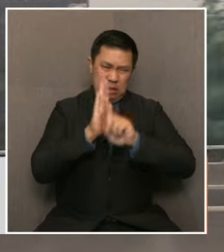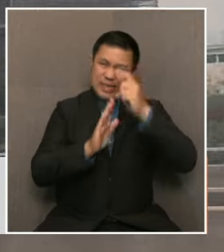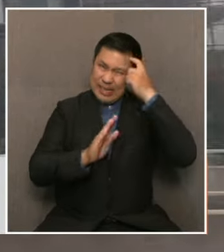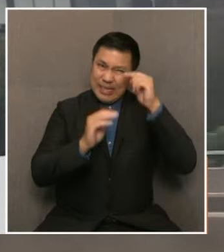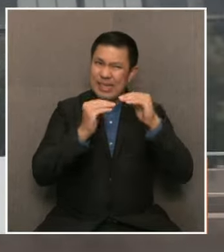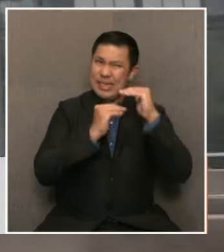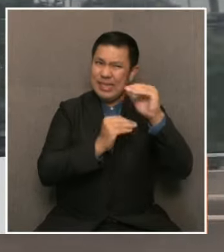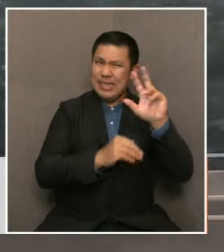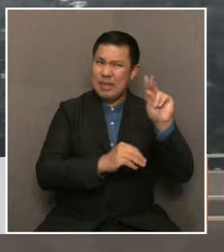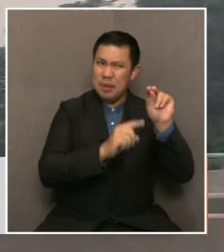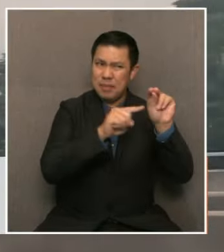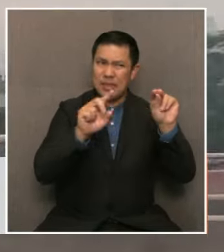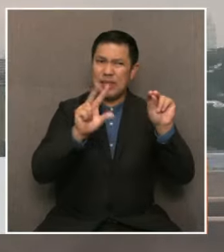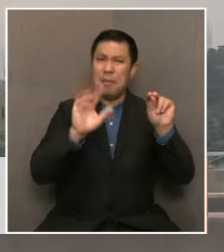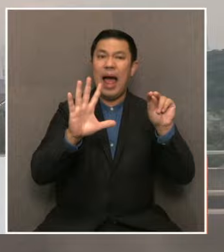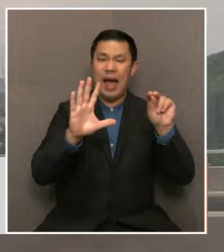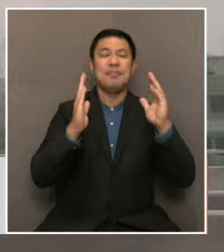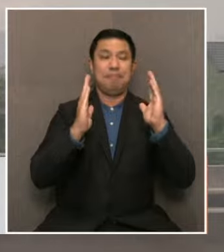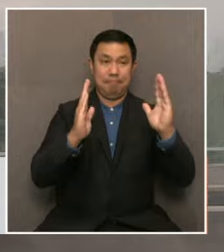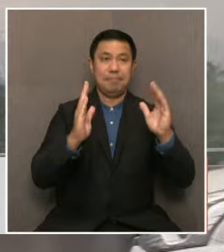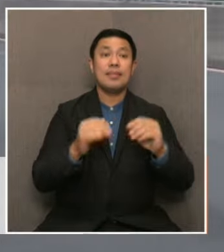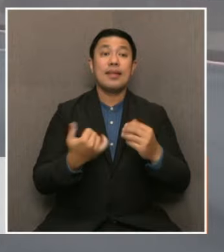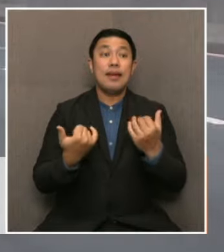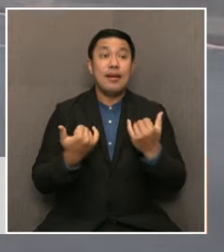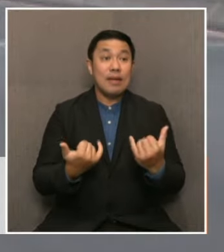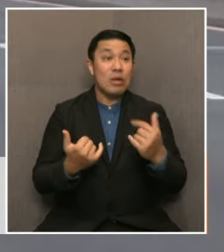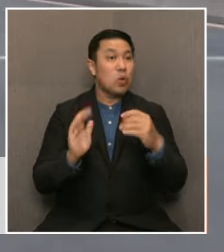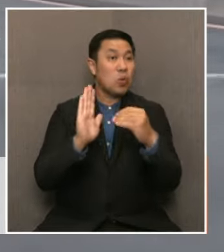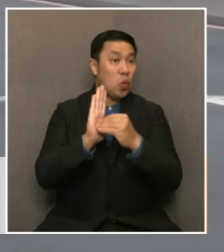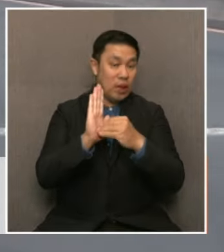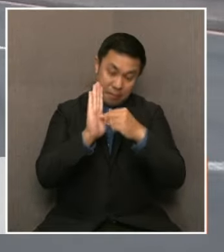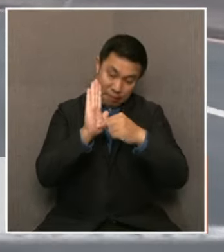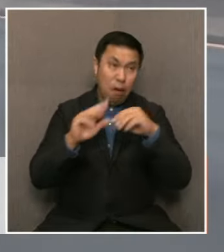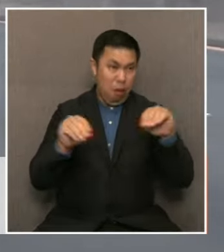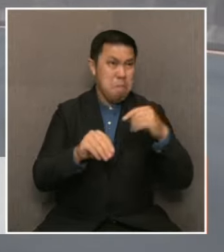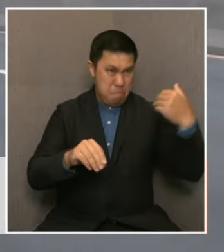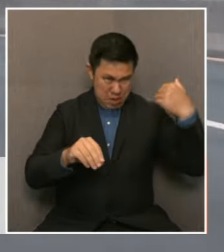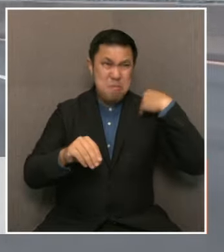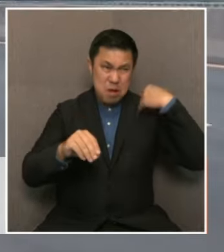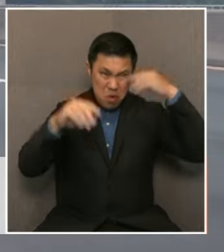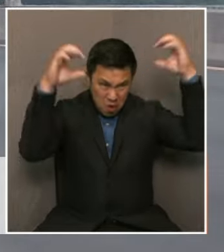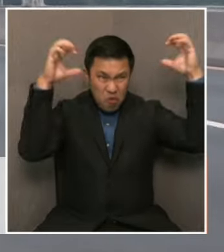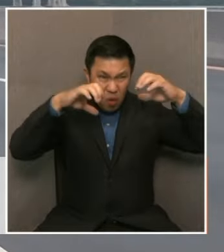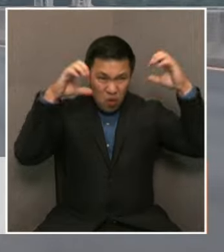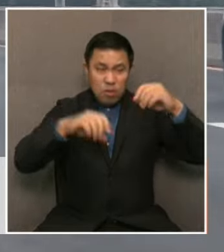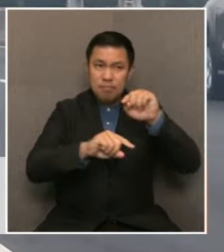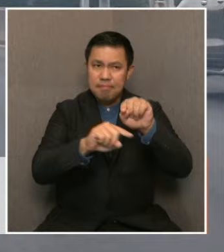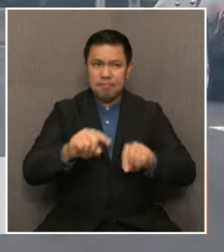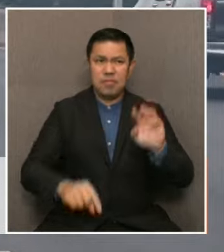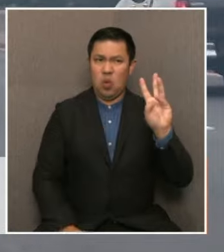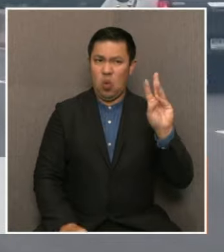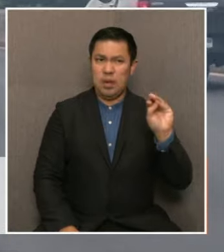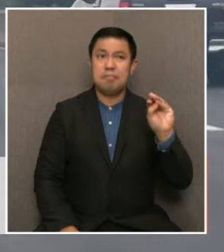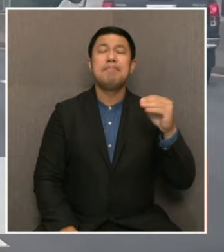ที่30-35องศาเซลเซียสวันนี้กทมและปริมณฑลก็ยังเจอฝนอีกนะครับจะมีฝนร้อยละ60ของ